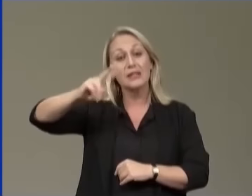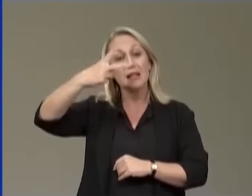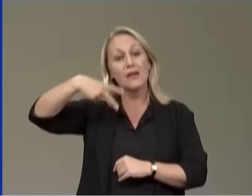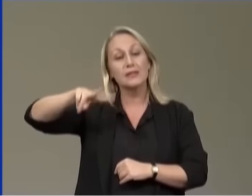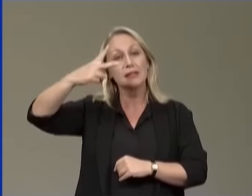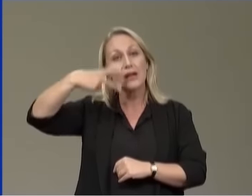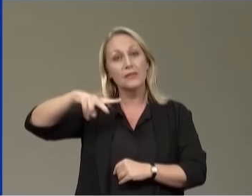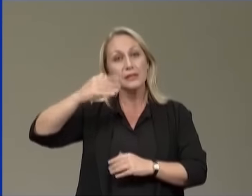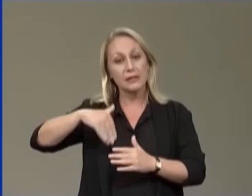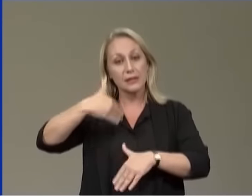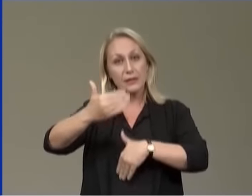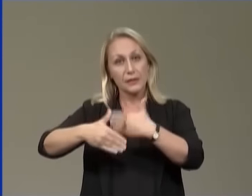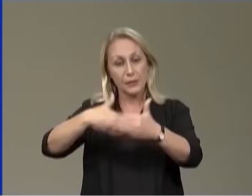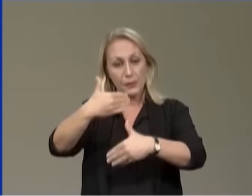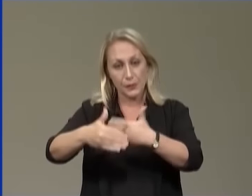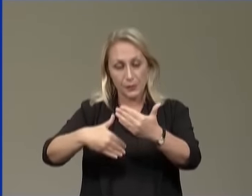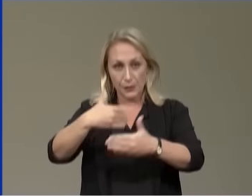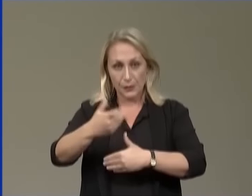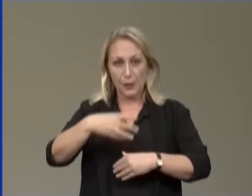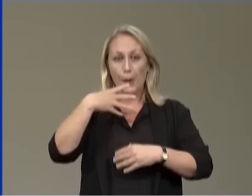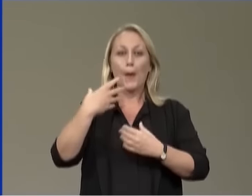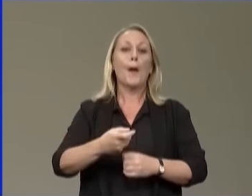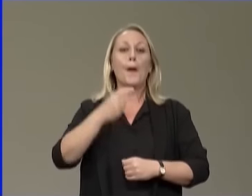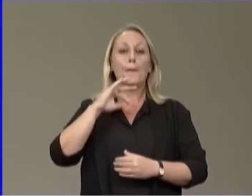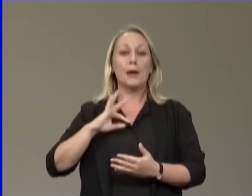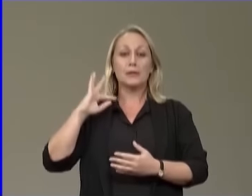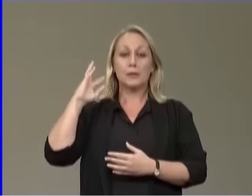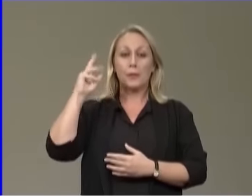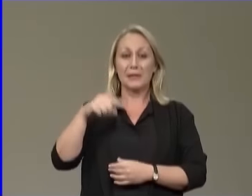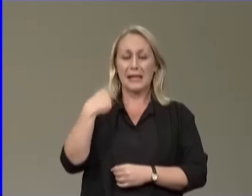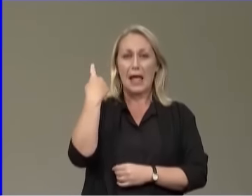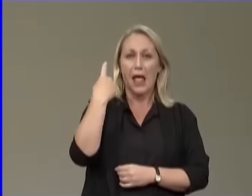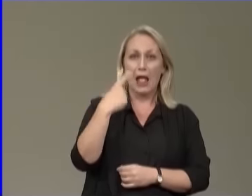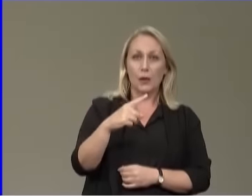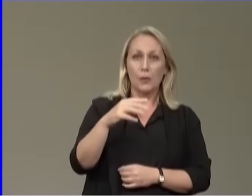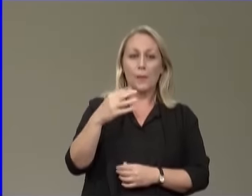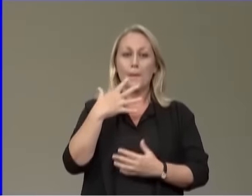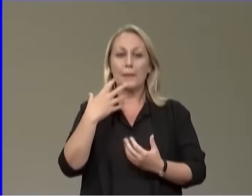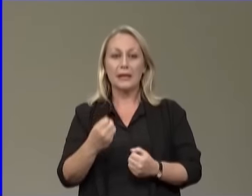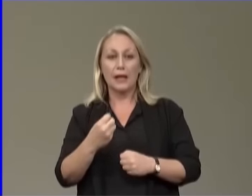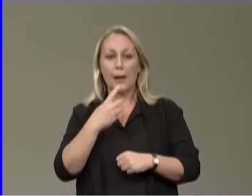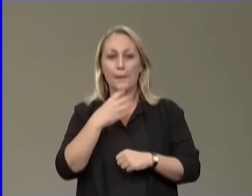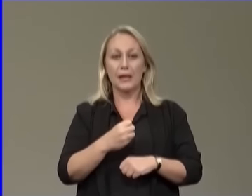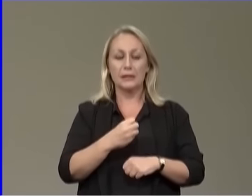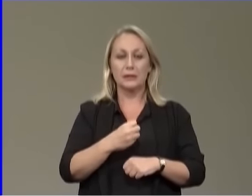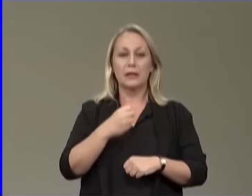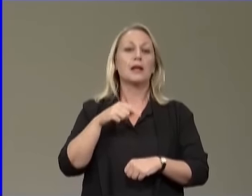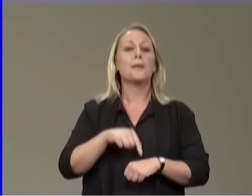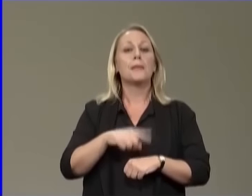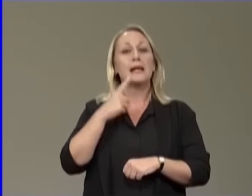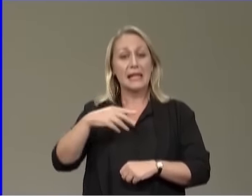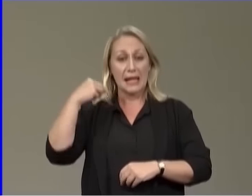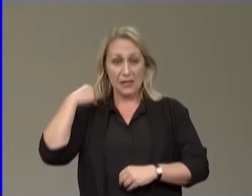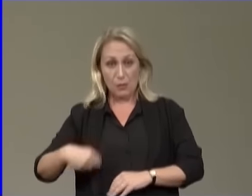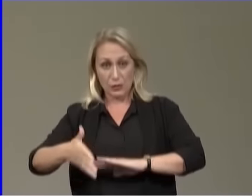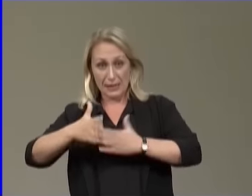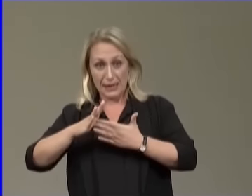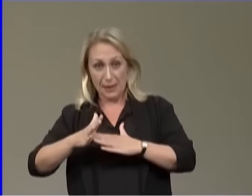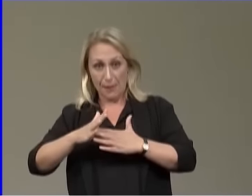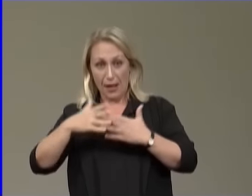σταδιακά θα φτάσουν και τα 100 ευρώ το μήνα, ώστε οι μισθοί των δημοσίων υπαλλήλων να μην